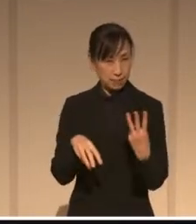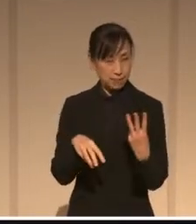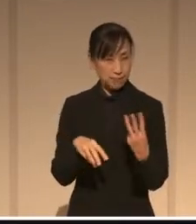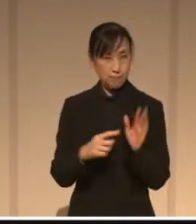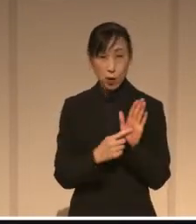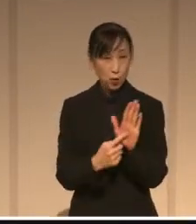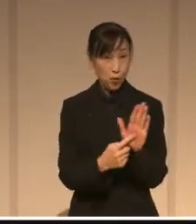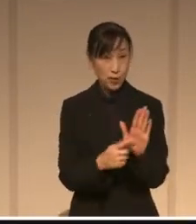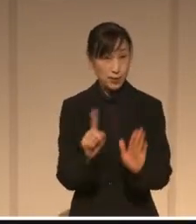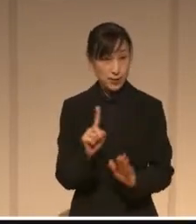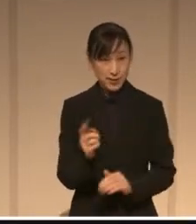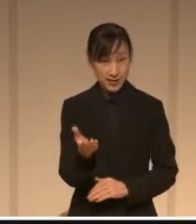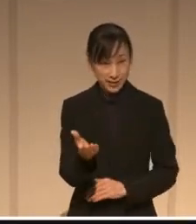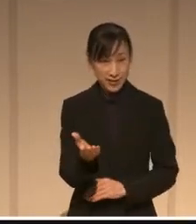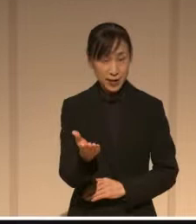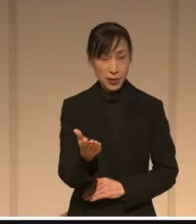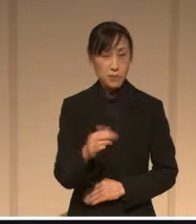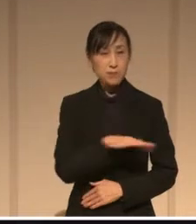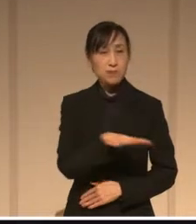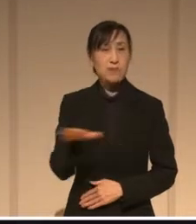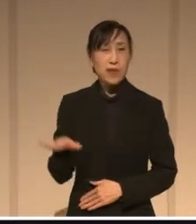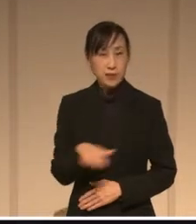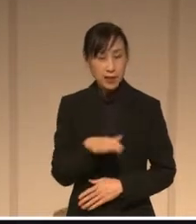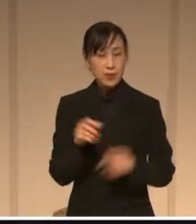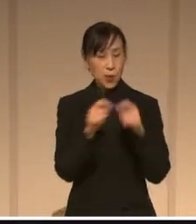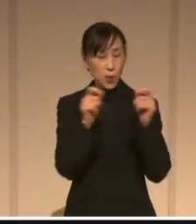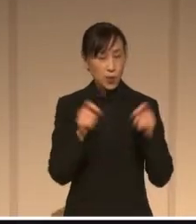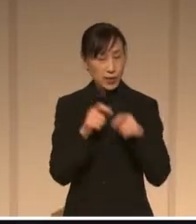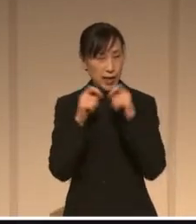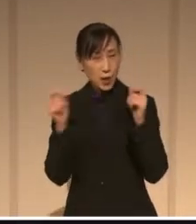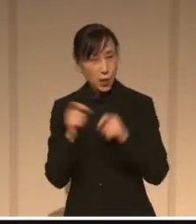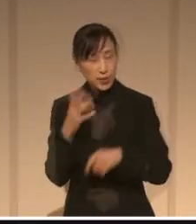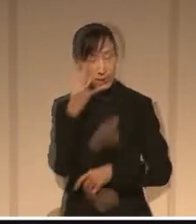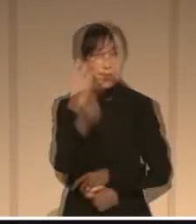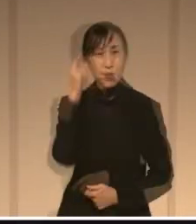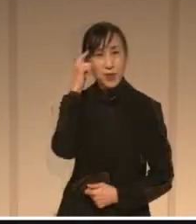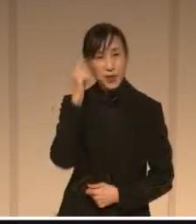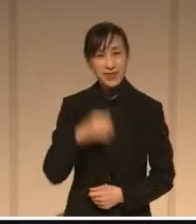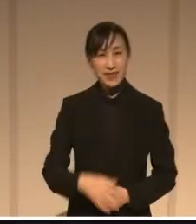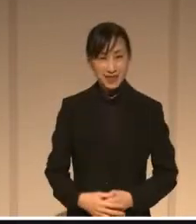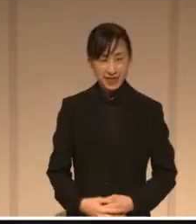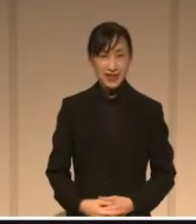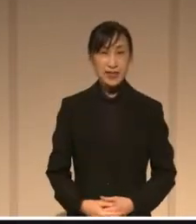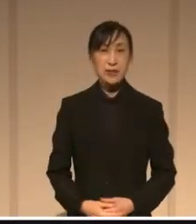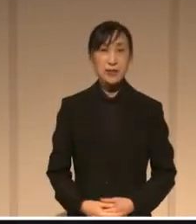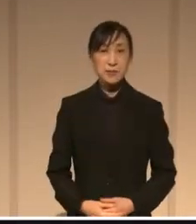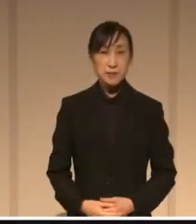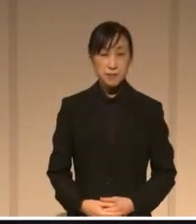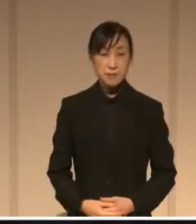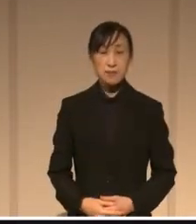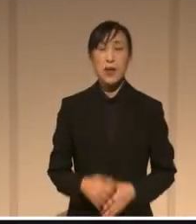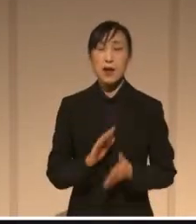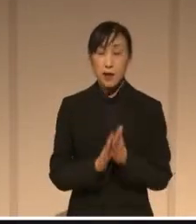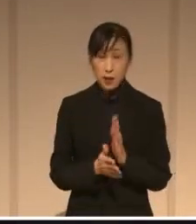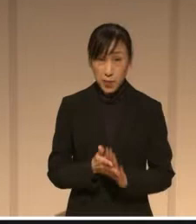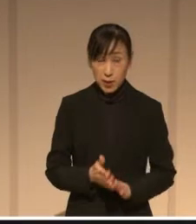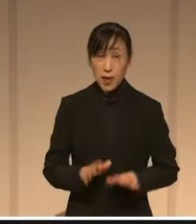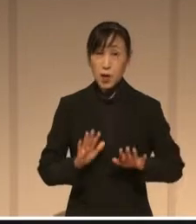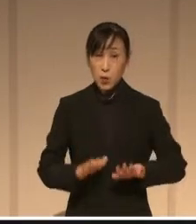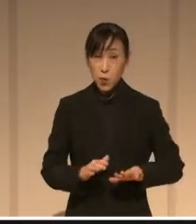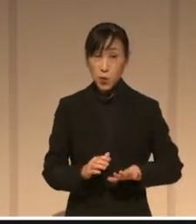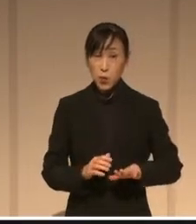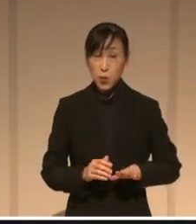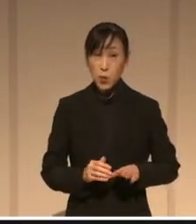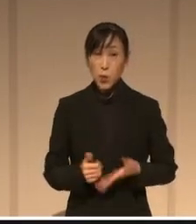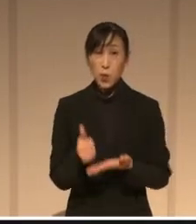それぞれの皆さんの個性と魅力とたくさん詰まっていたかと思いますさあそれでは改めて本日のゲストの3名